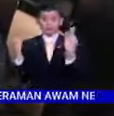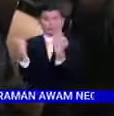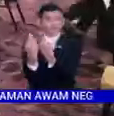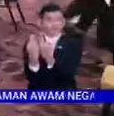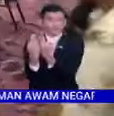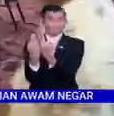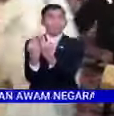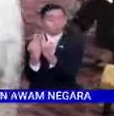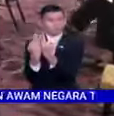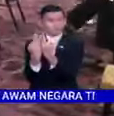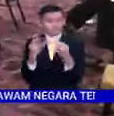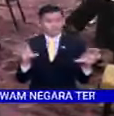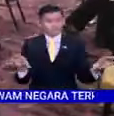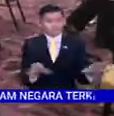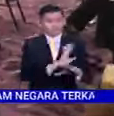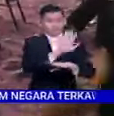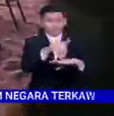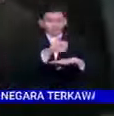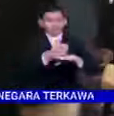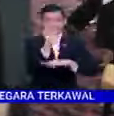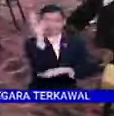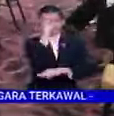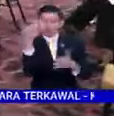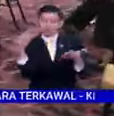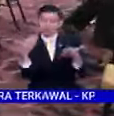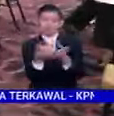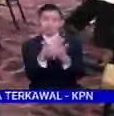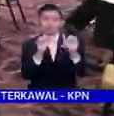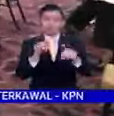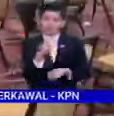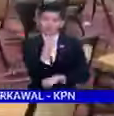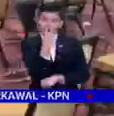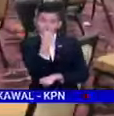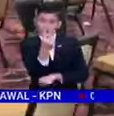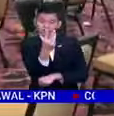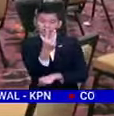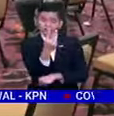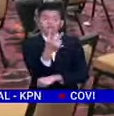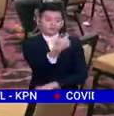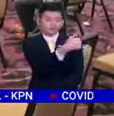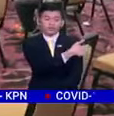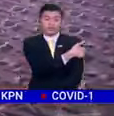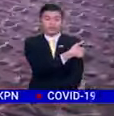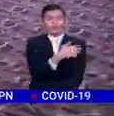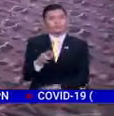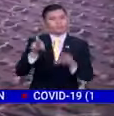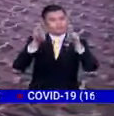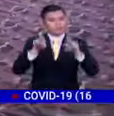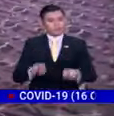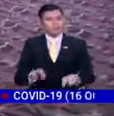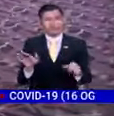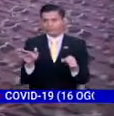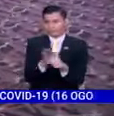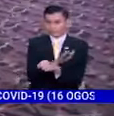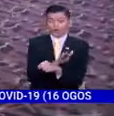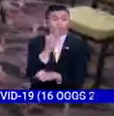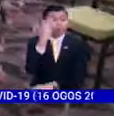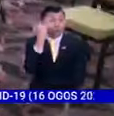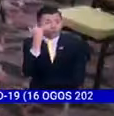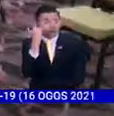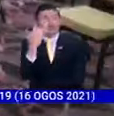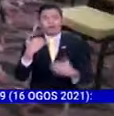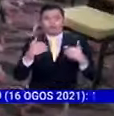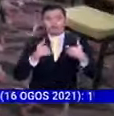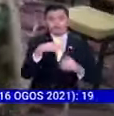Dengan pembentukan kerajaan baharu, katanya ia dapat memastikan bekalan vaksinasi untuk rakyat terus mencukupi kerana